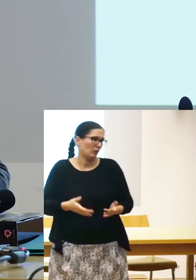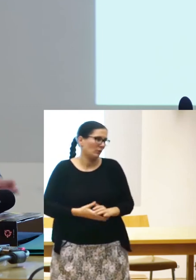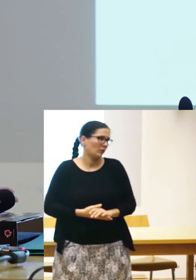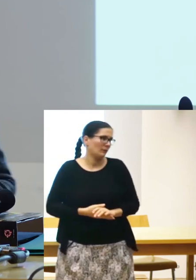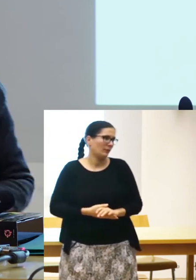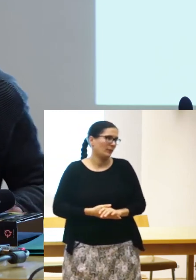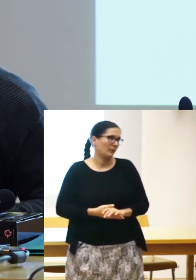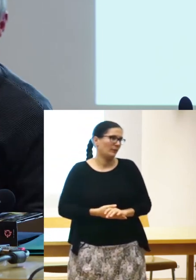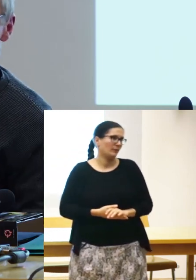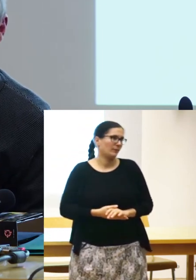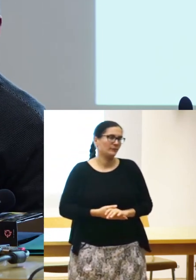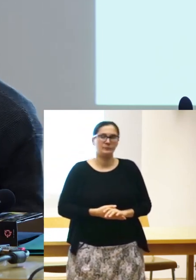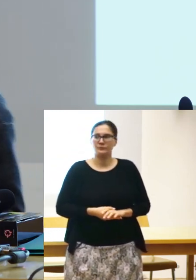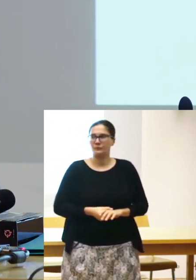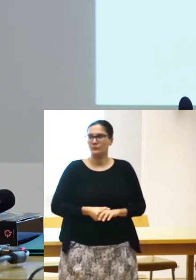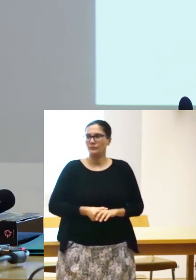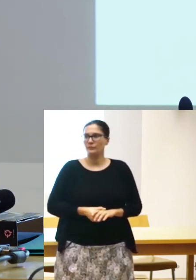Fenomenologicky to rozebral, že to tam je.